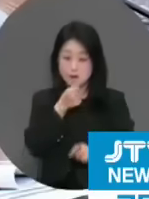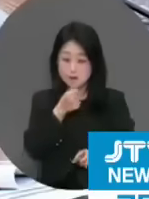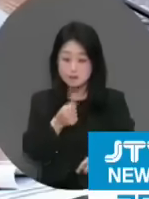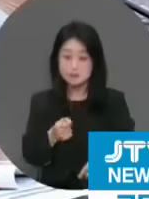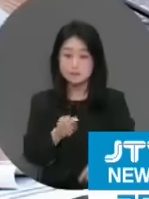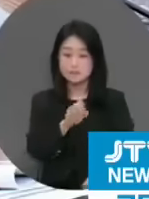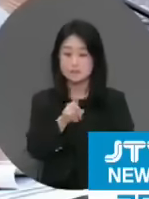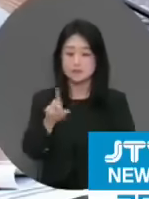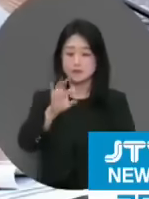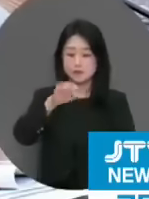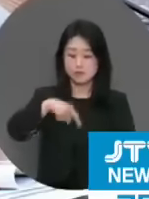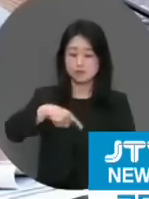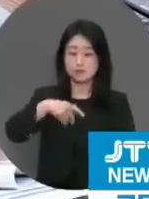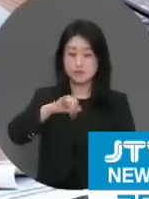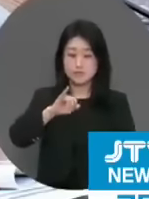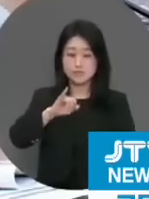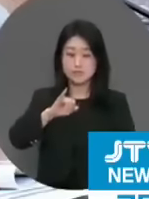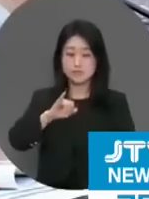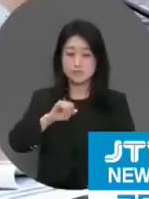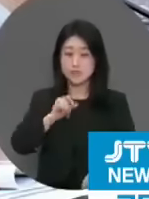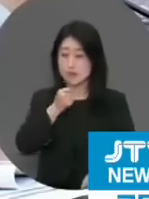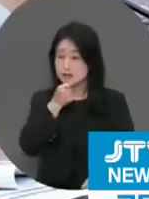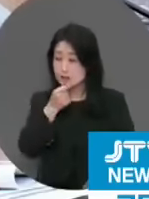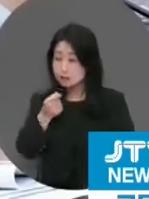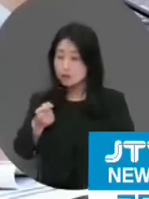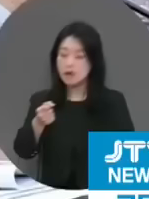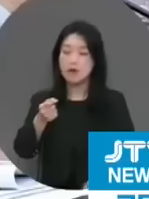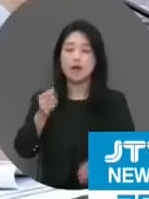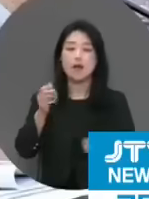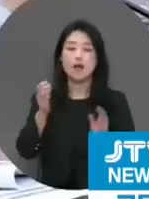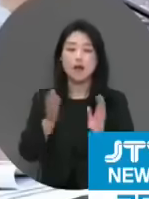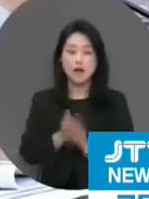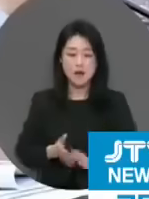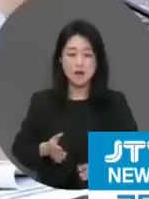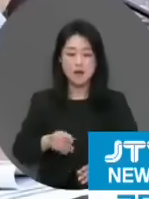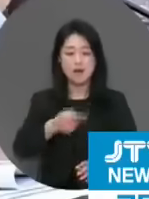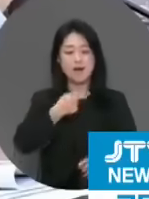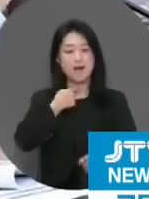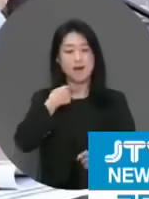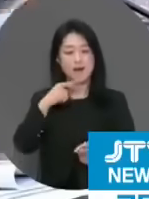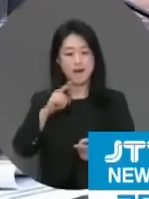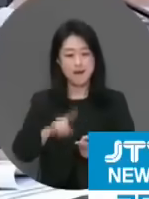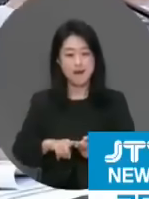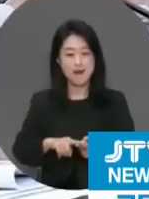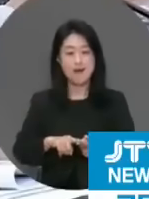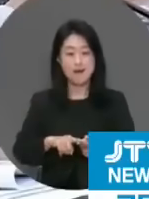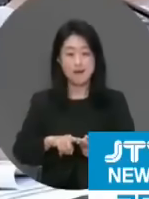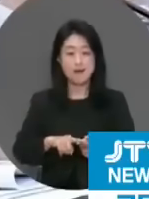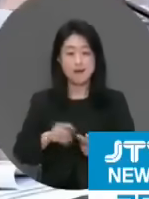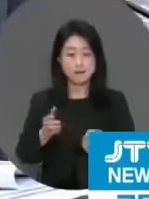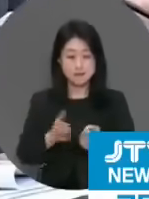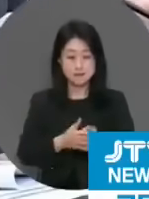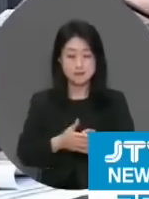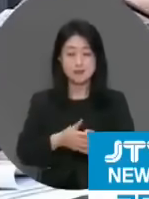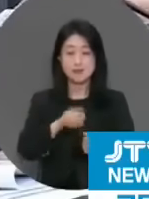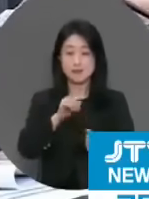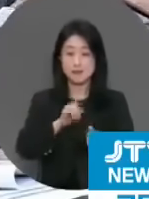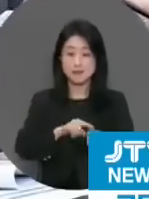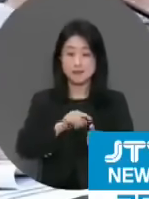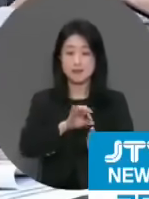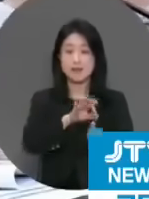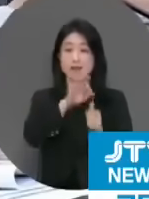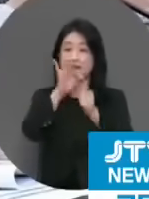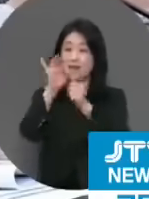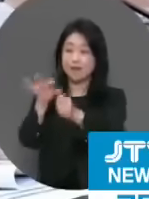긁어줬거든요. 김건희 여사 입장에서는 그때 가장 곤혹스러운 상황이었어요. 그거를 완전히 카페트를 깔아주고